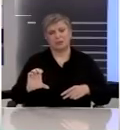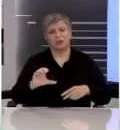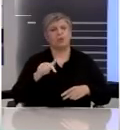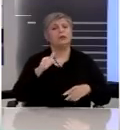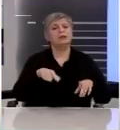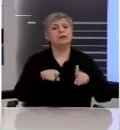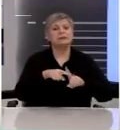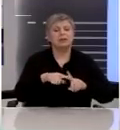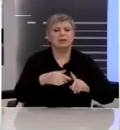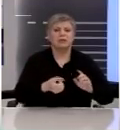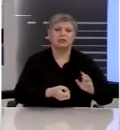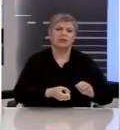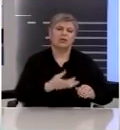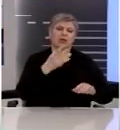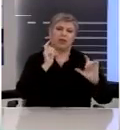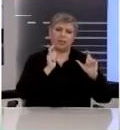είναι ποιο.